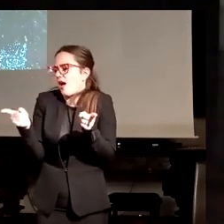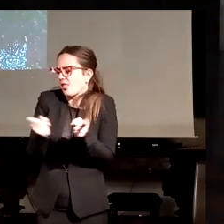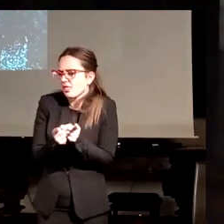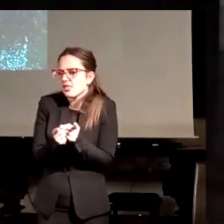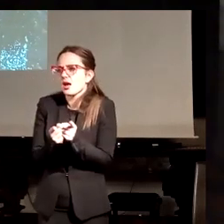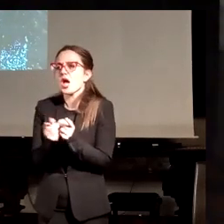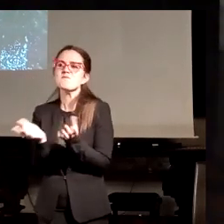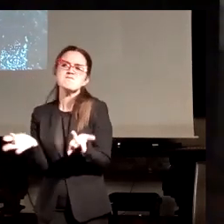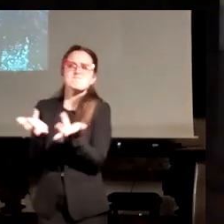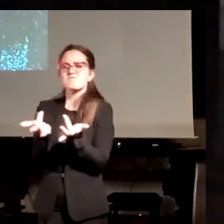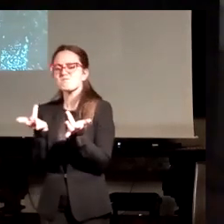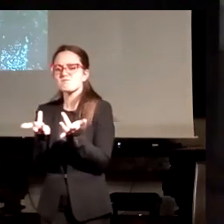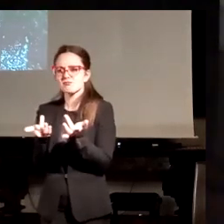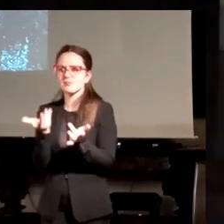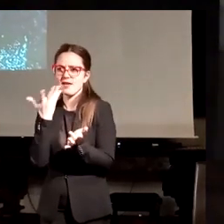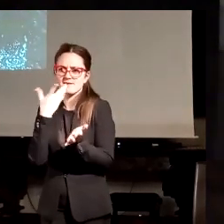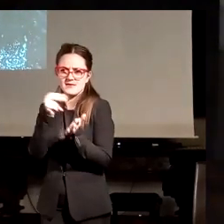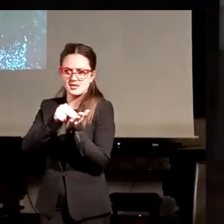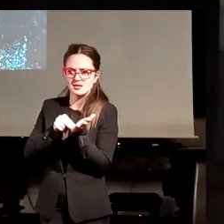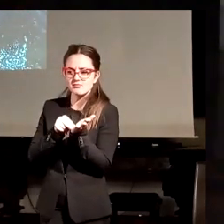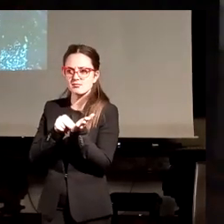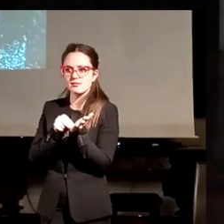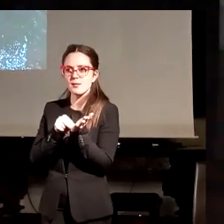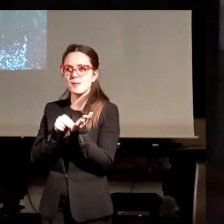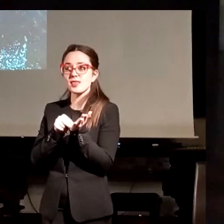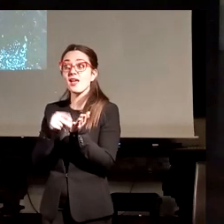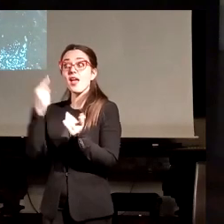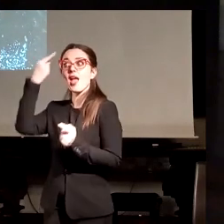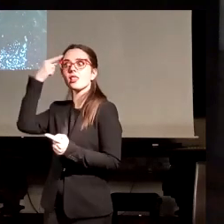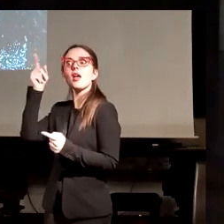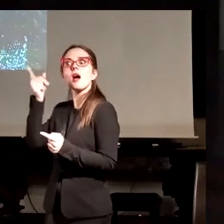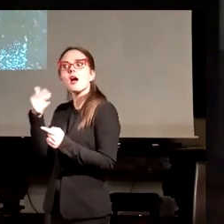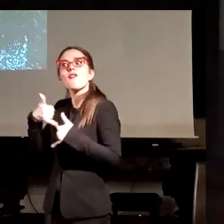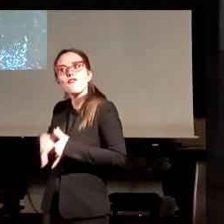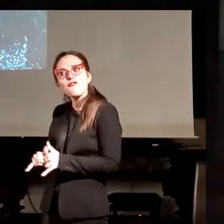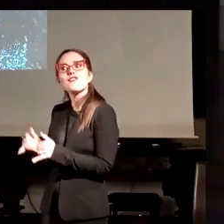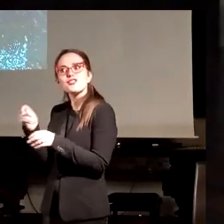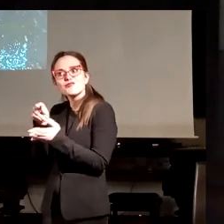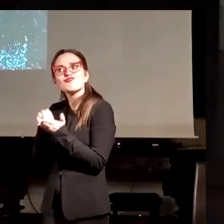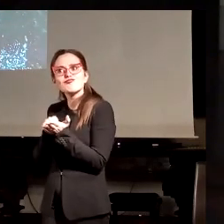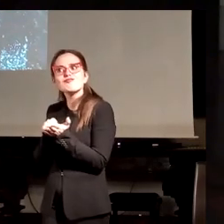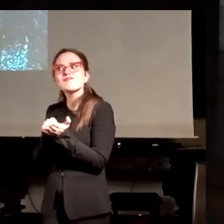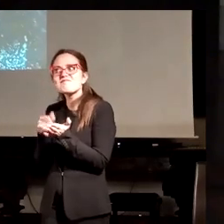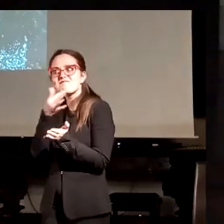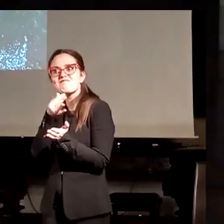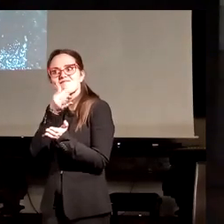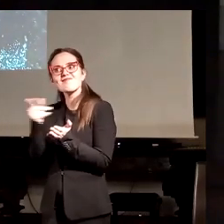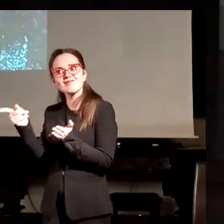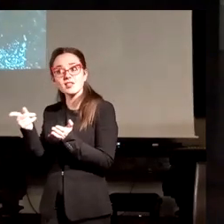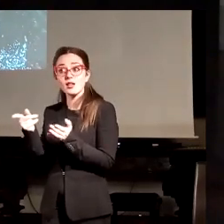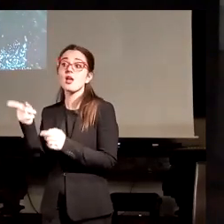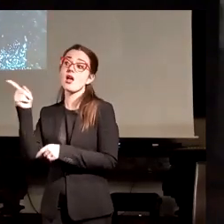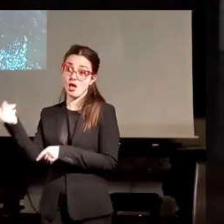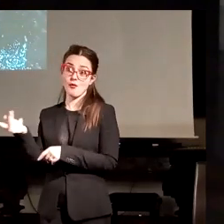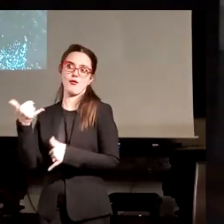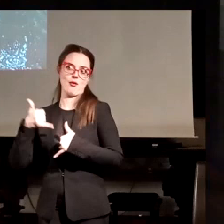sense quindi era l'idea che il figlio forse dello scrittore non lo spaventa la seconda fortuna estive sola